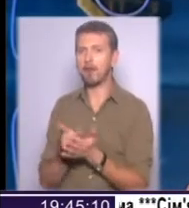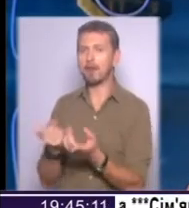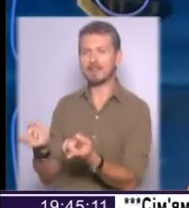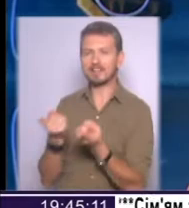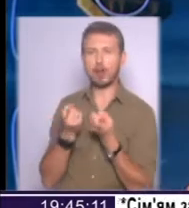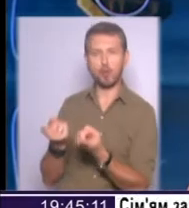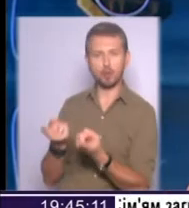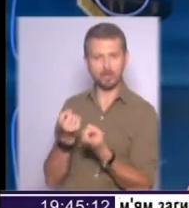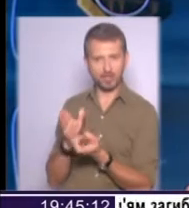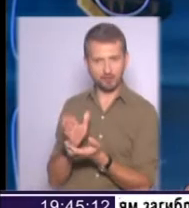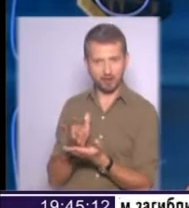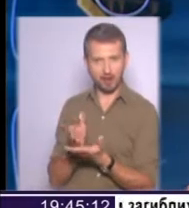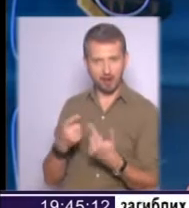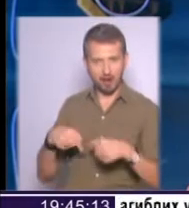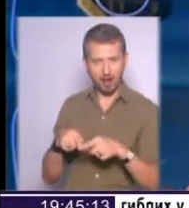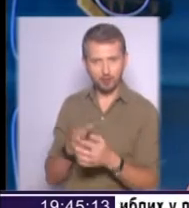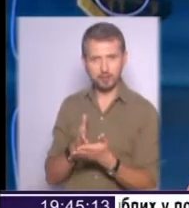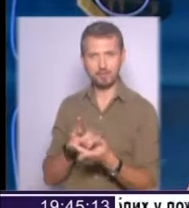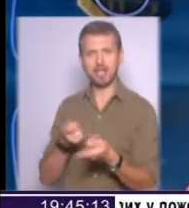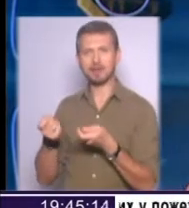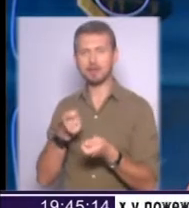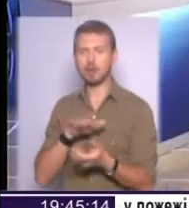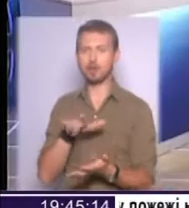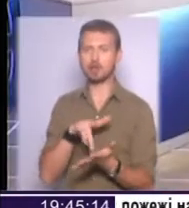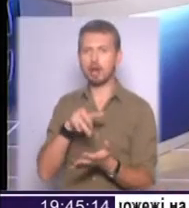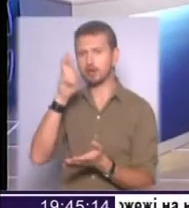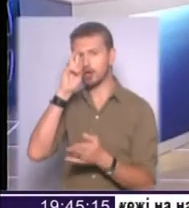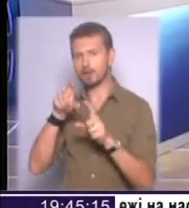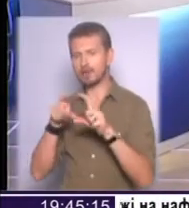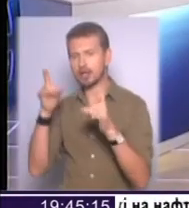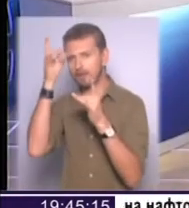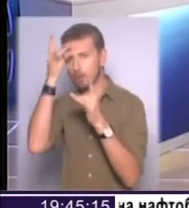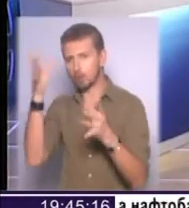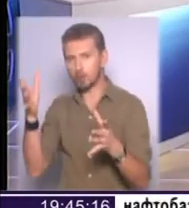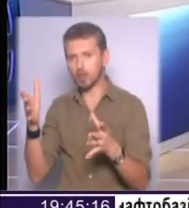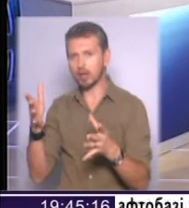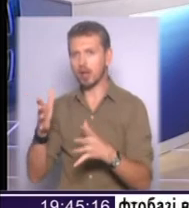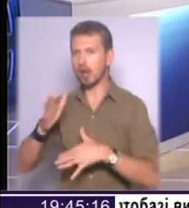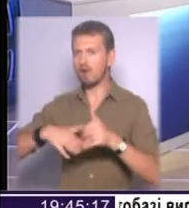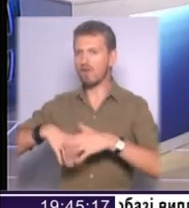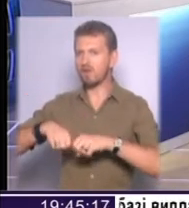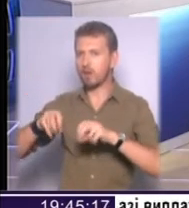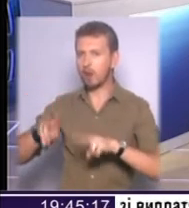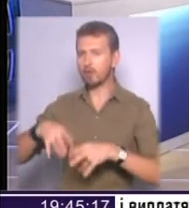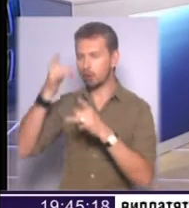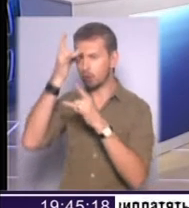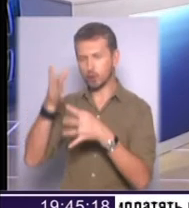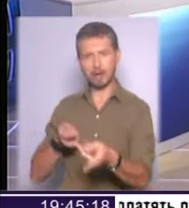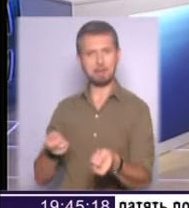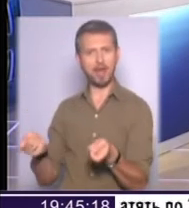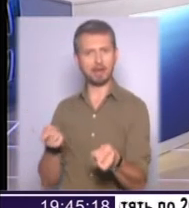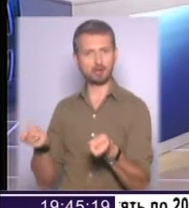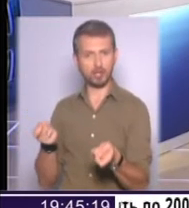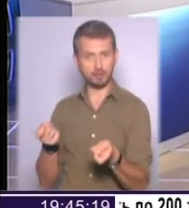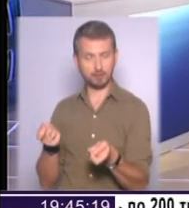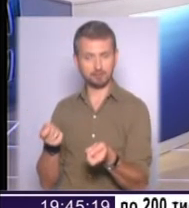галузі саме до керівництва там комунальних і державних закладів культури фахових культурних менеджерів. Це я майже вас